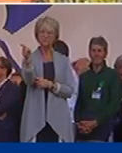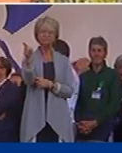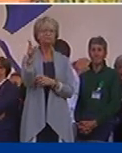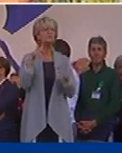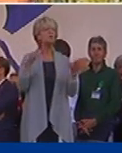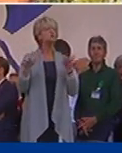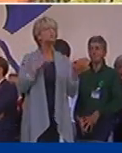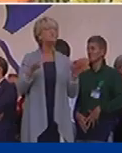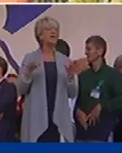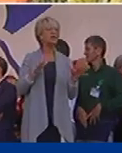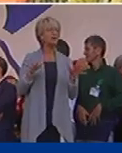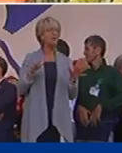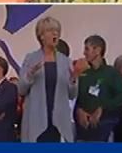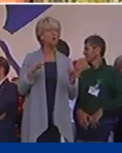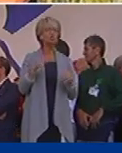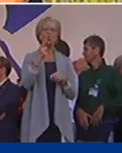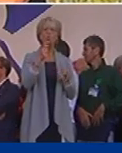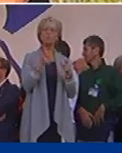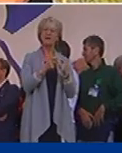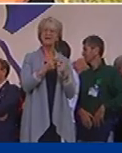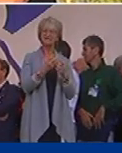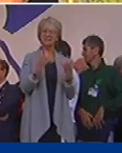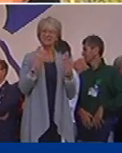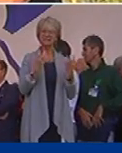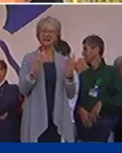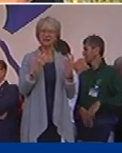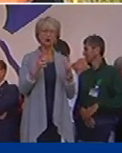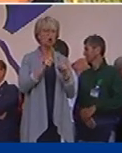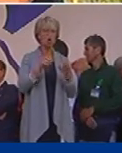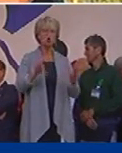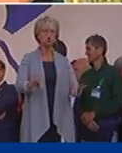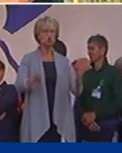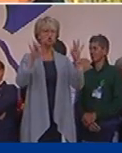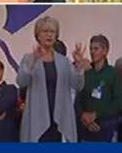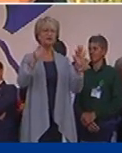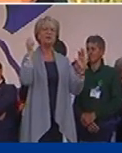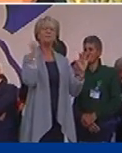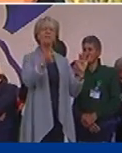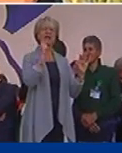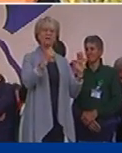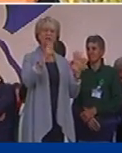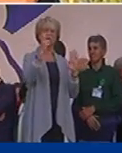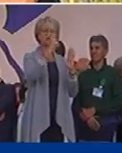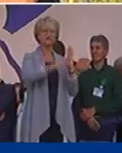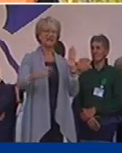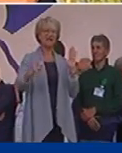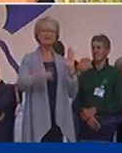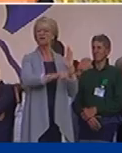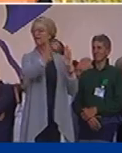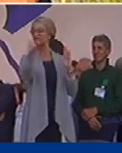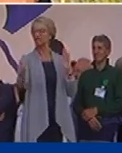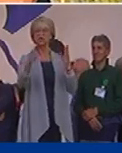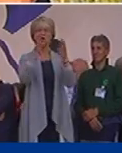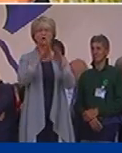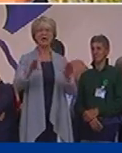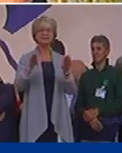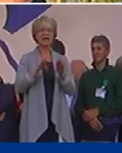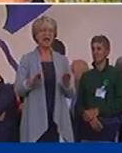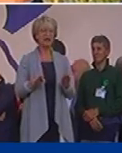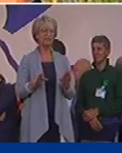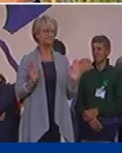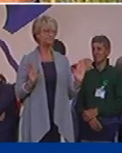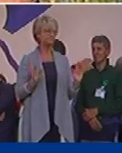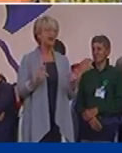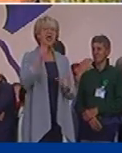terremoto un paese serio non sospenderebbe il pagamento delle tasse fino a Natale. A